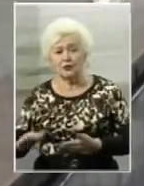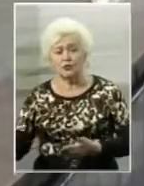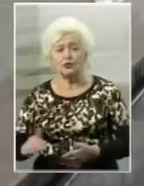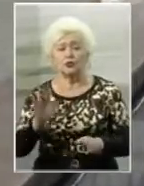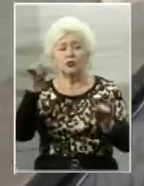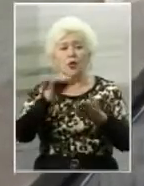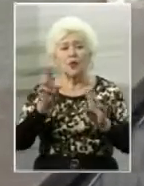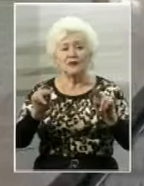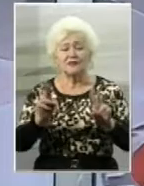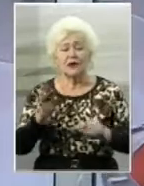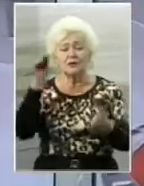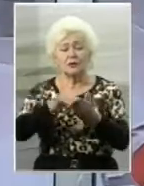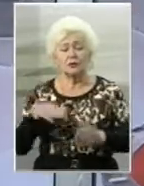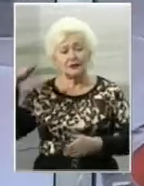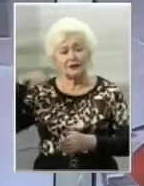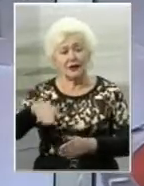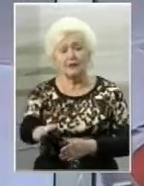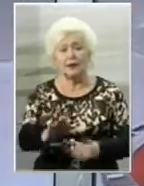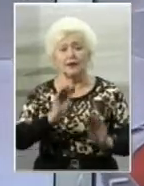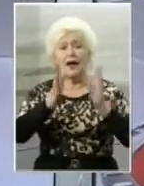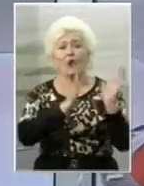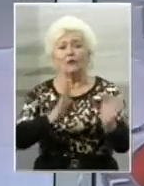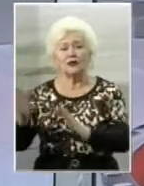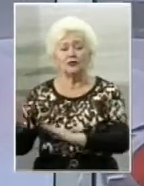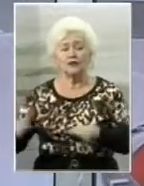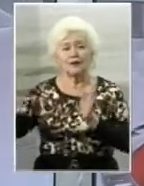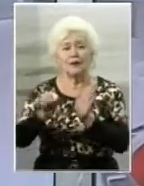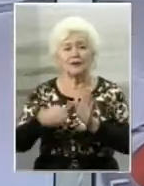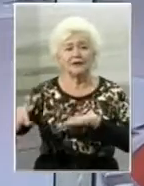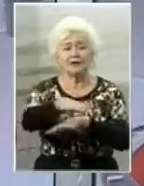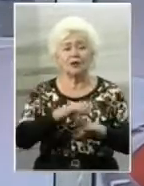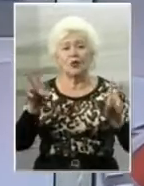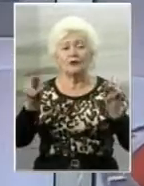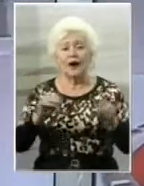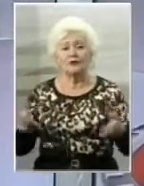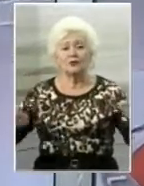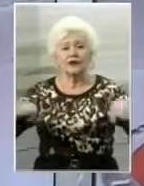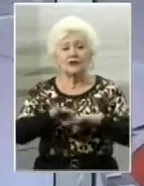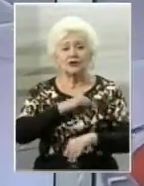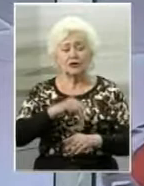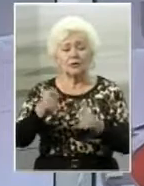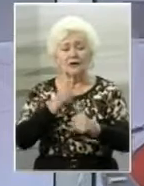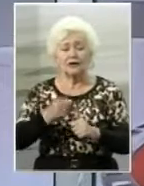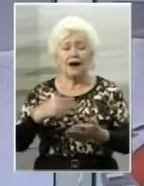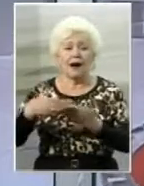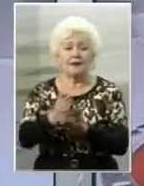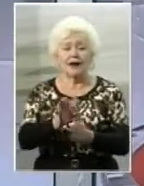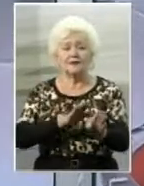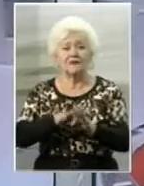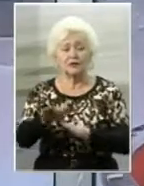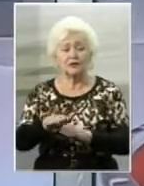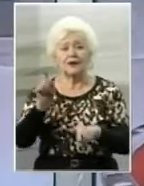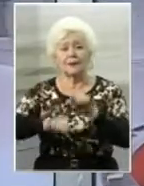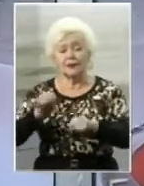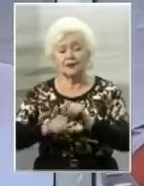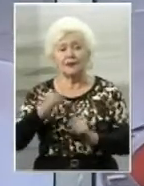встановити пандус та облаштувати прилеглу територію. Дату завершення робіт не називають, а якість їх виконання перевірять,